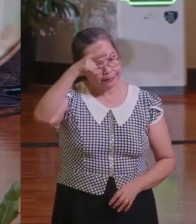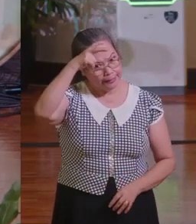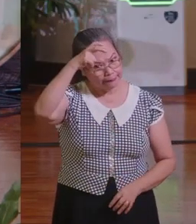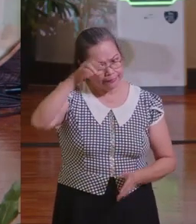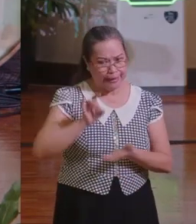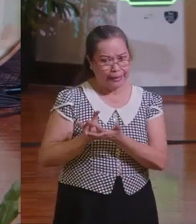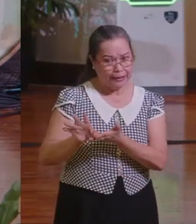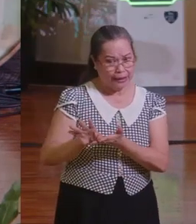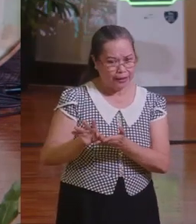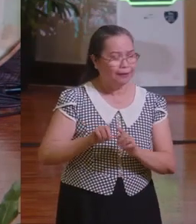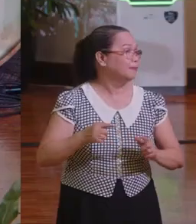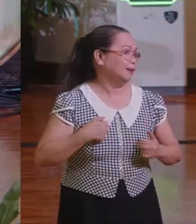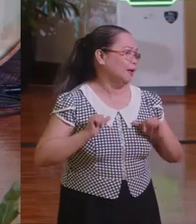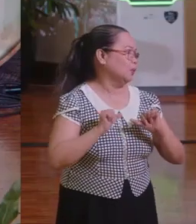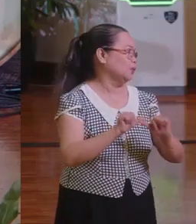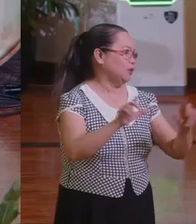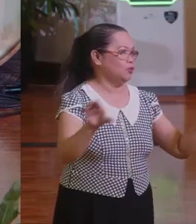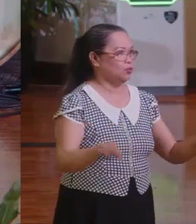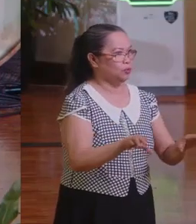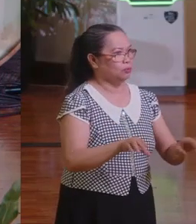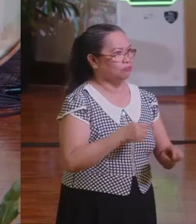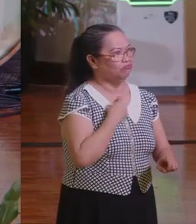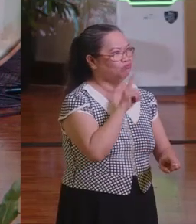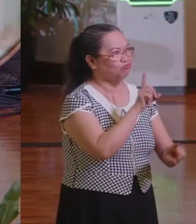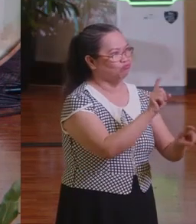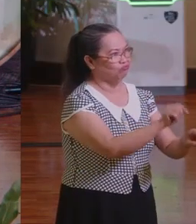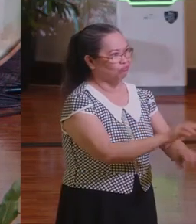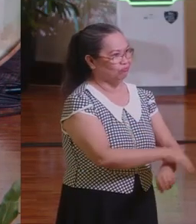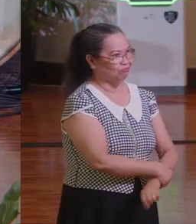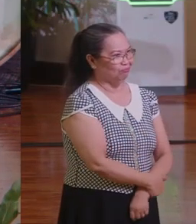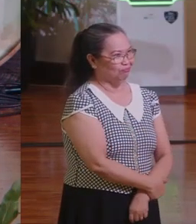want is what I keep on doing.